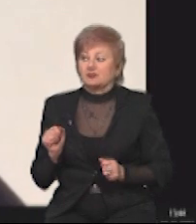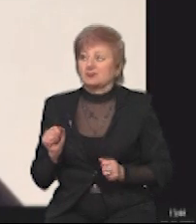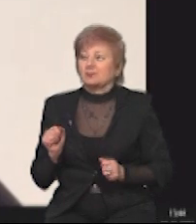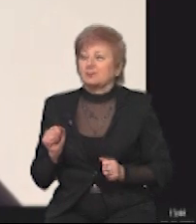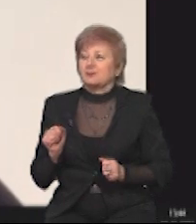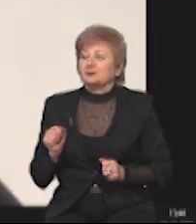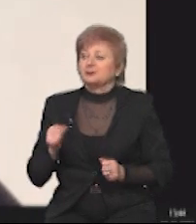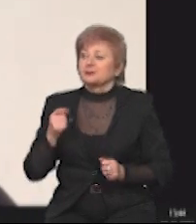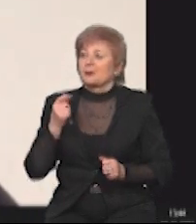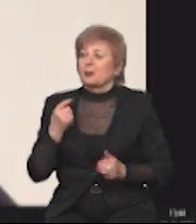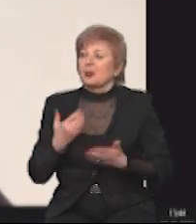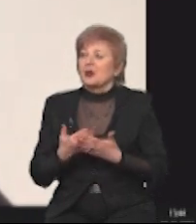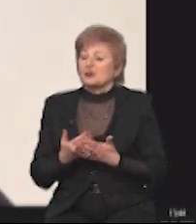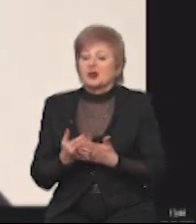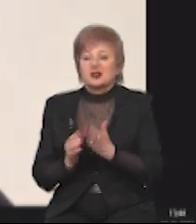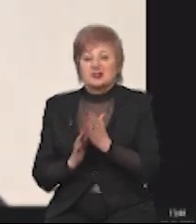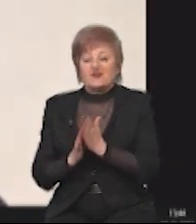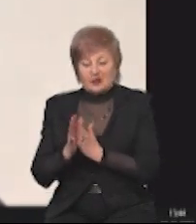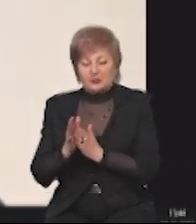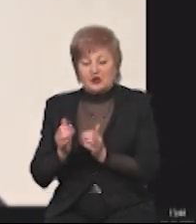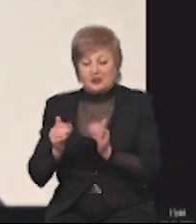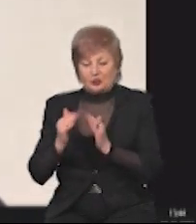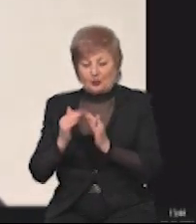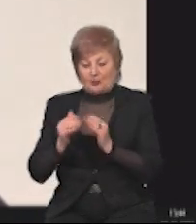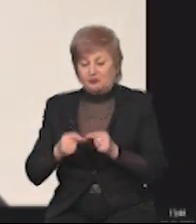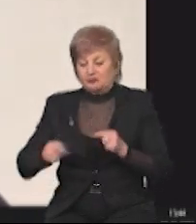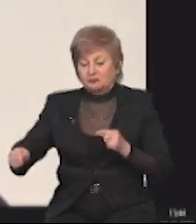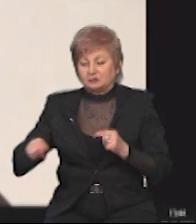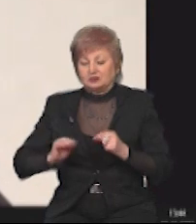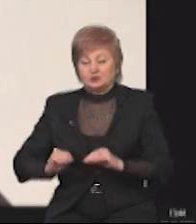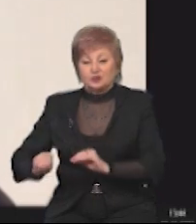происхождение одно, выращено на приусадебном участке. Вот.